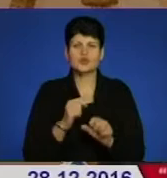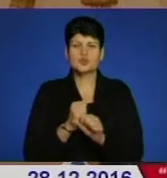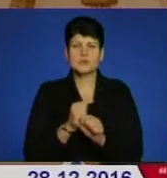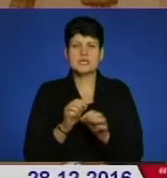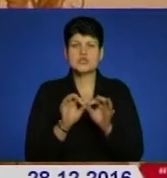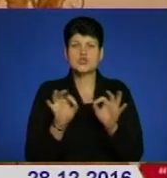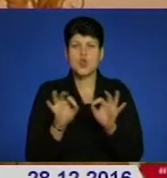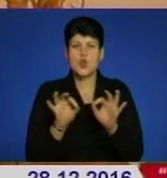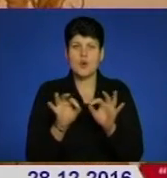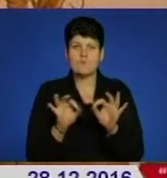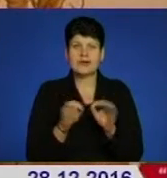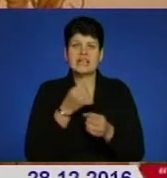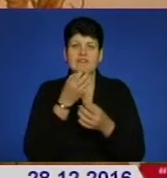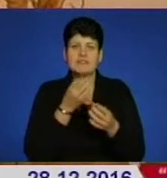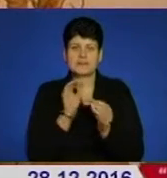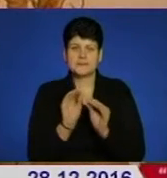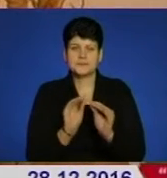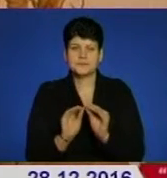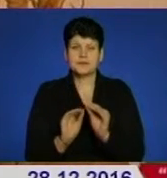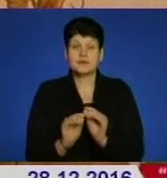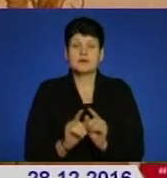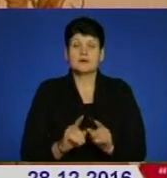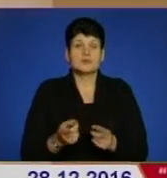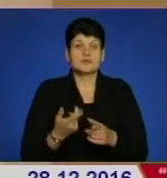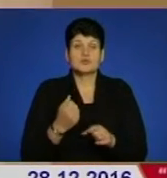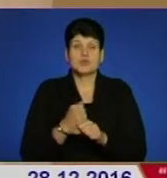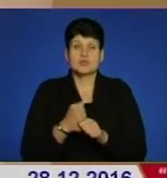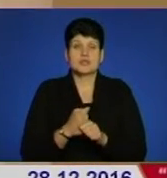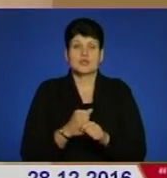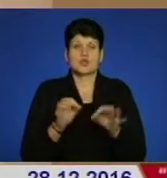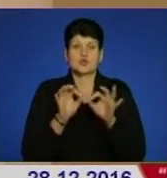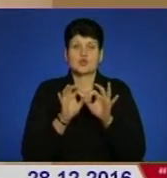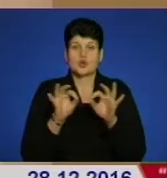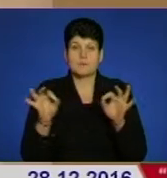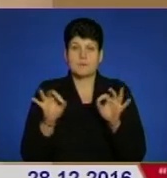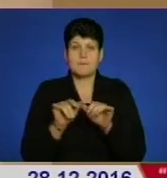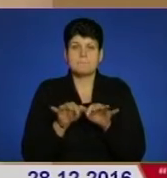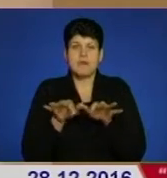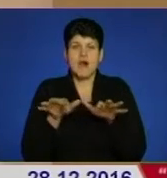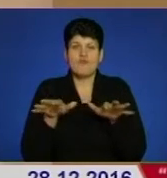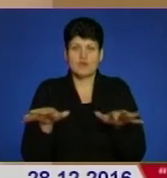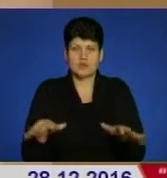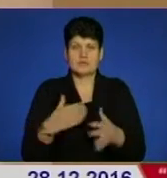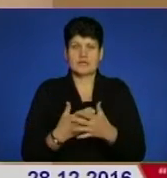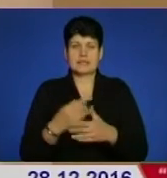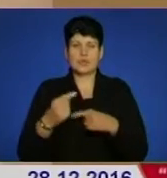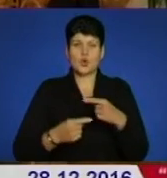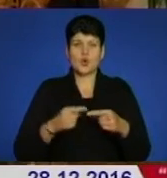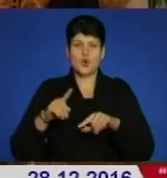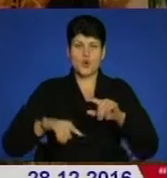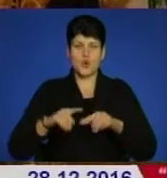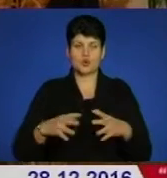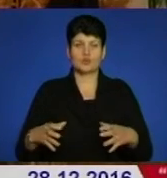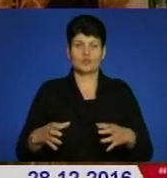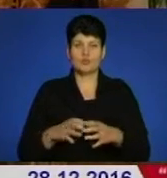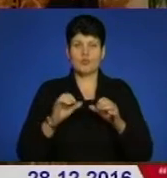соломи квіти. Майже ювелірною роботою вражають соломі Ні павуки – символи родоводу. Якщо звернути увагу на ромби павука, то